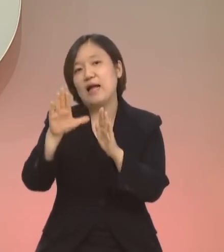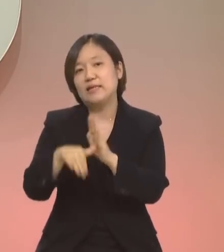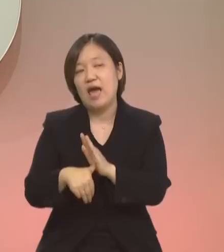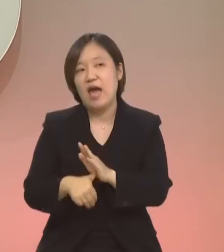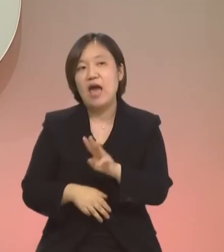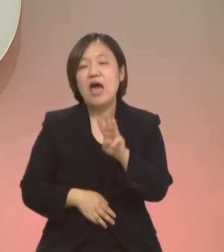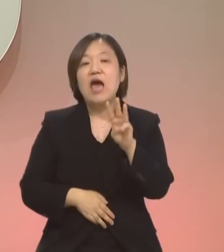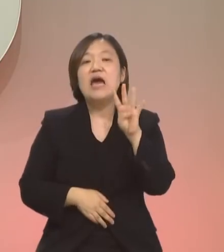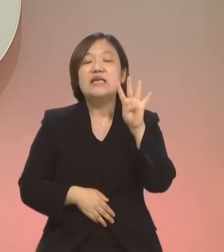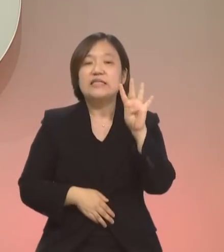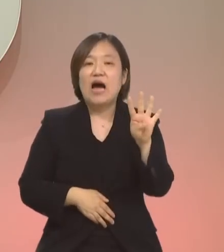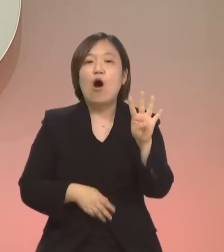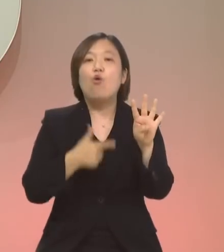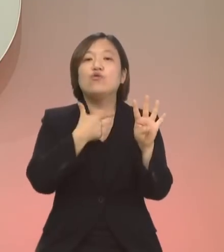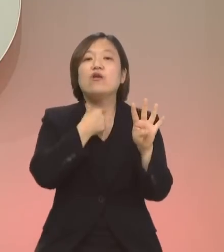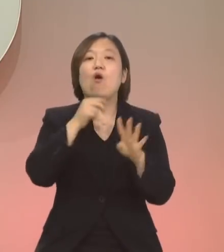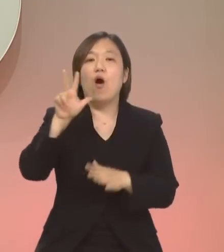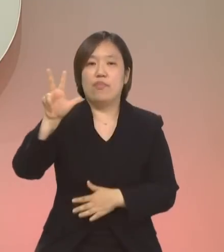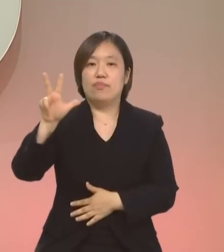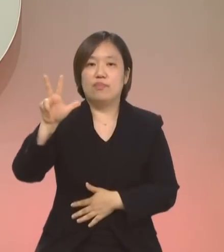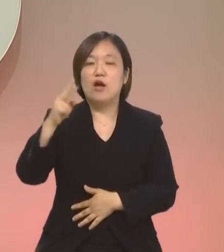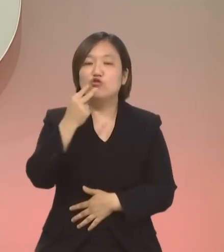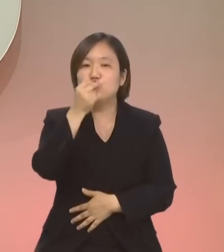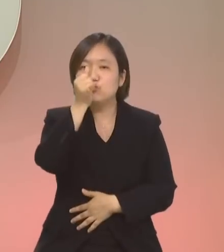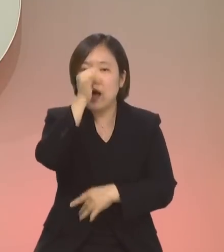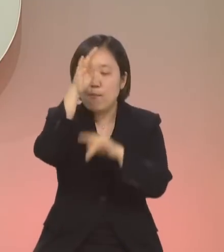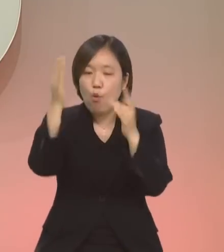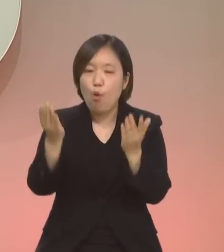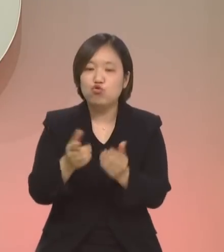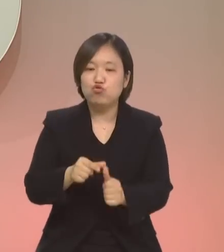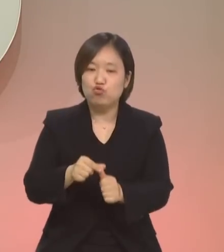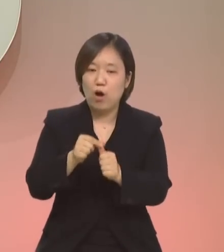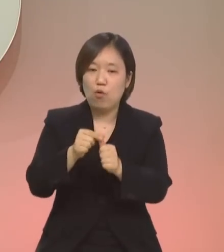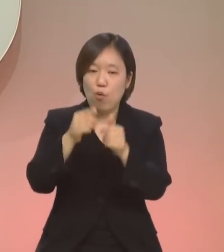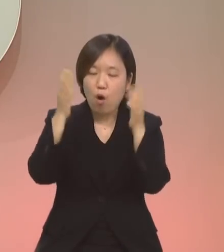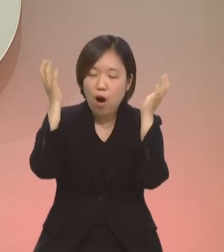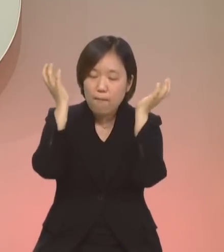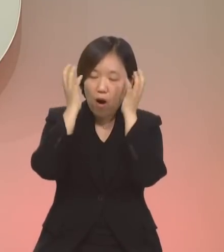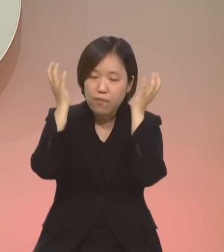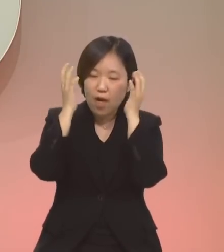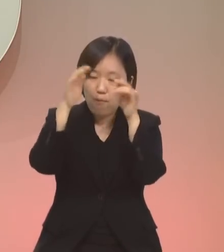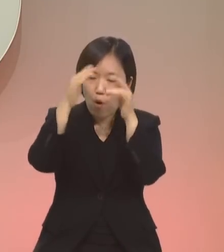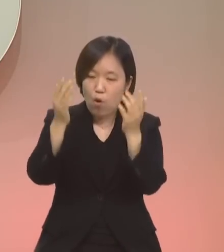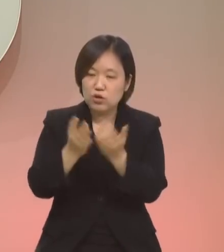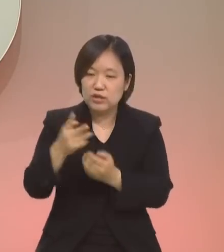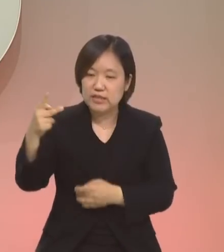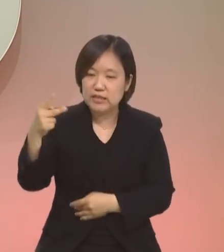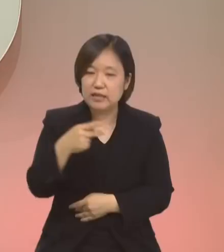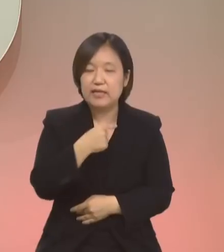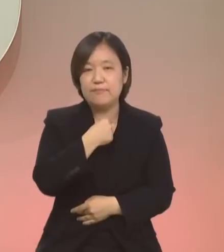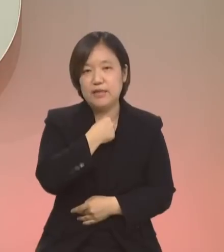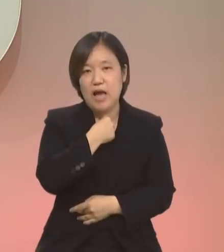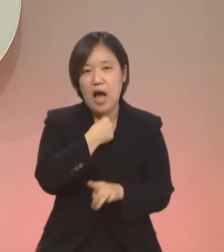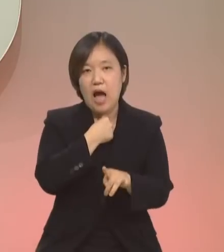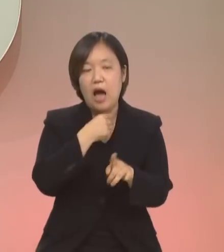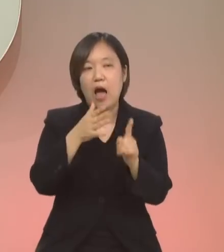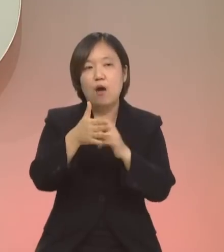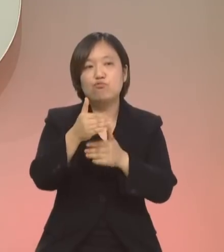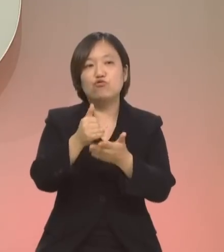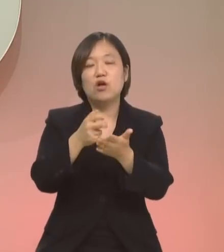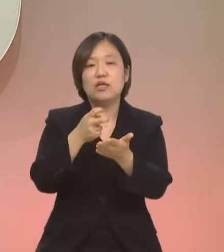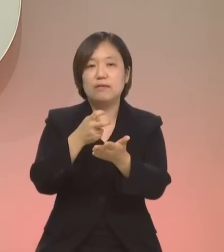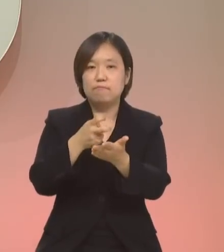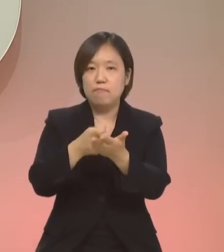다 건지겠습니다 모든 번뇌를 다 끊겠습니다 법문을 다